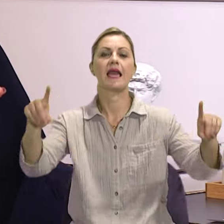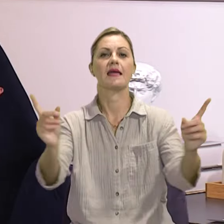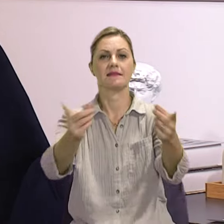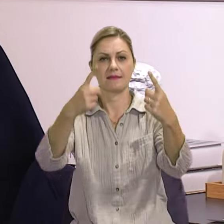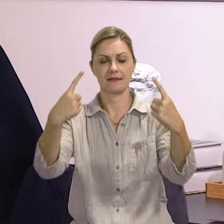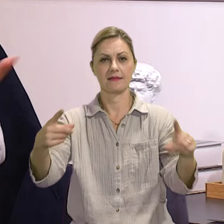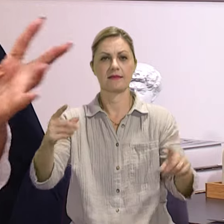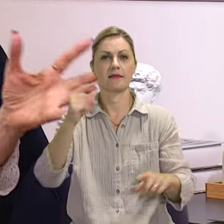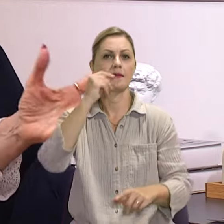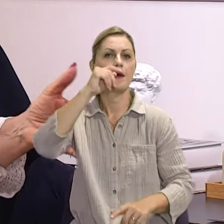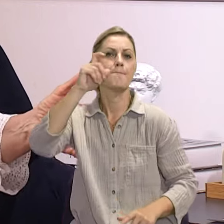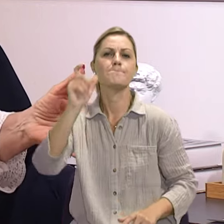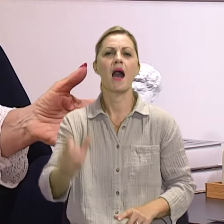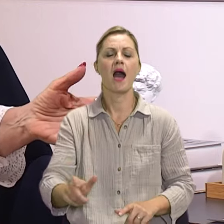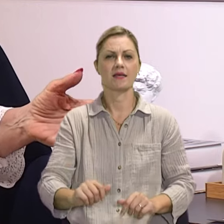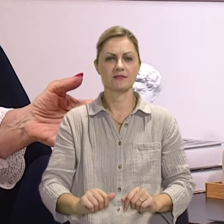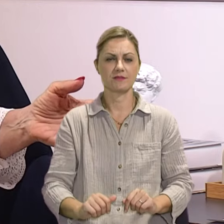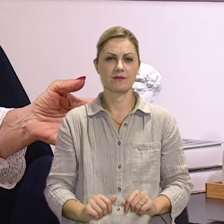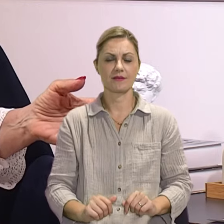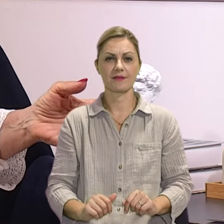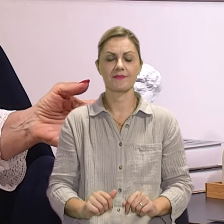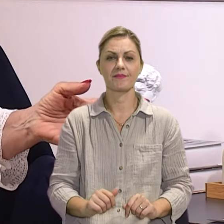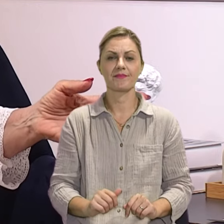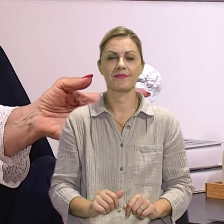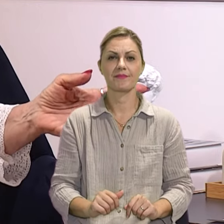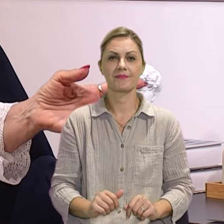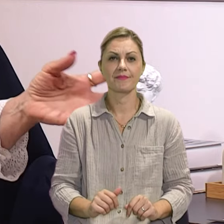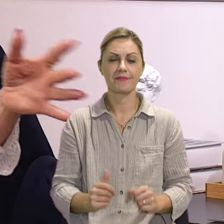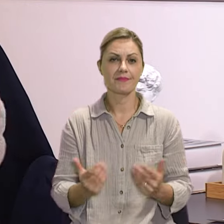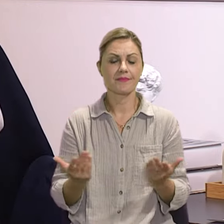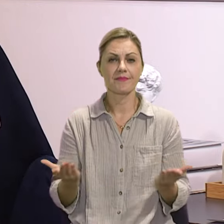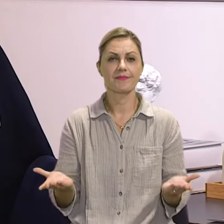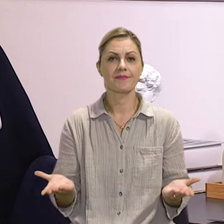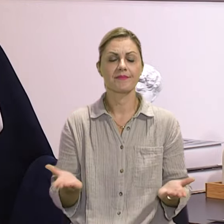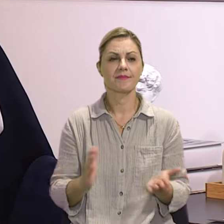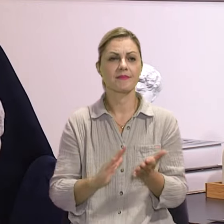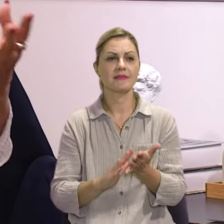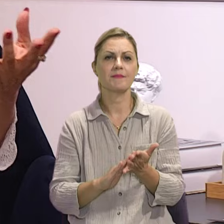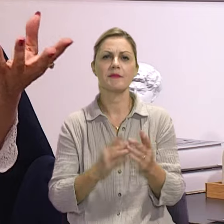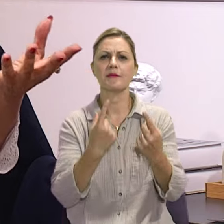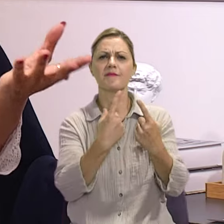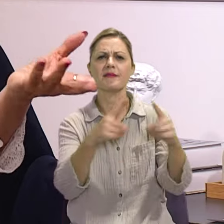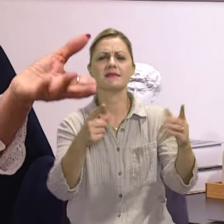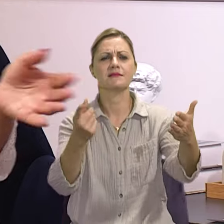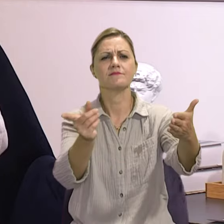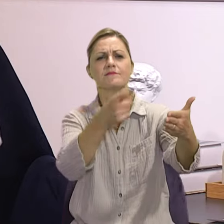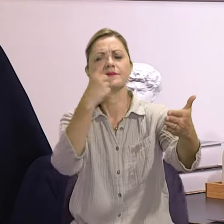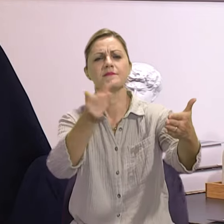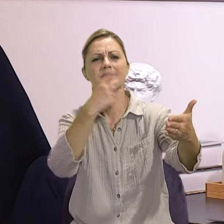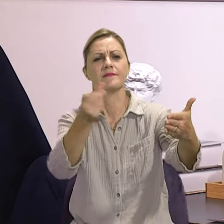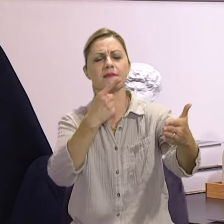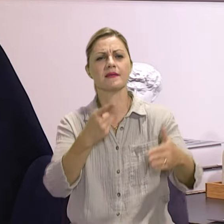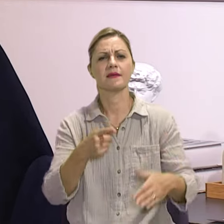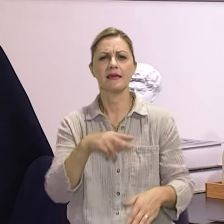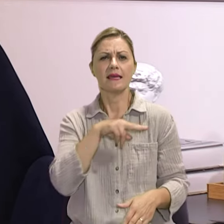dirigent recimo verdijanskog repertoara. Ovaj Wagnerov ili nešto. Imate li vi